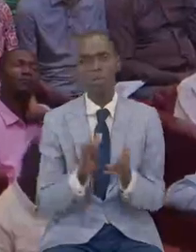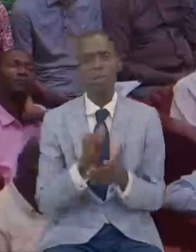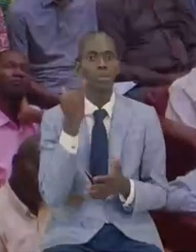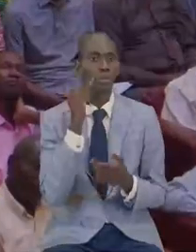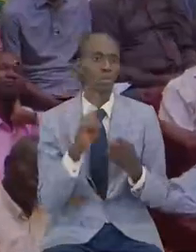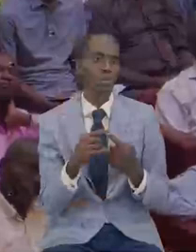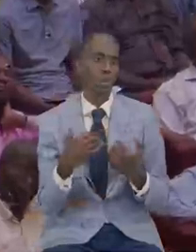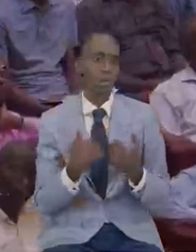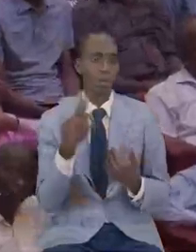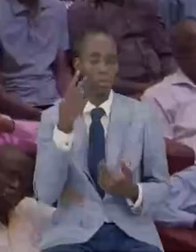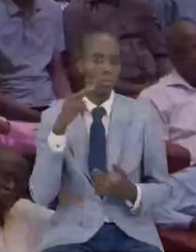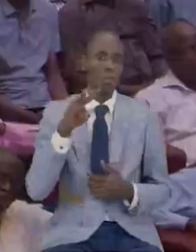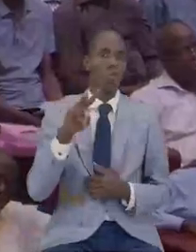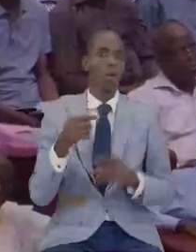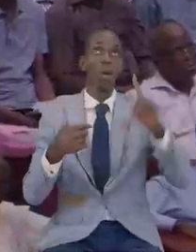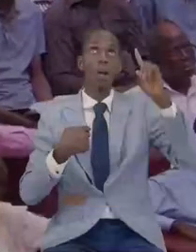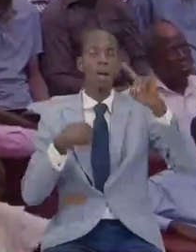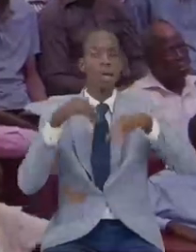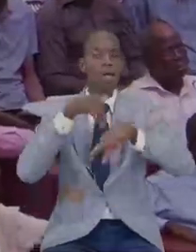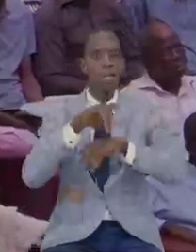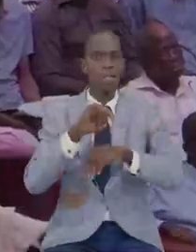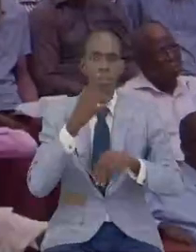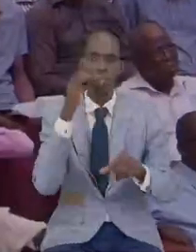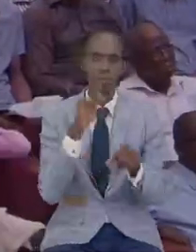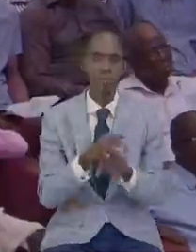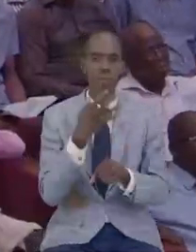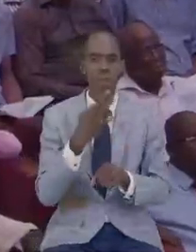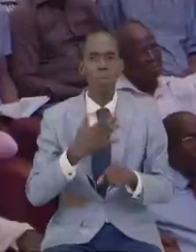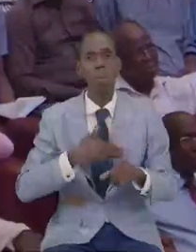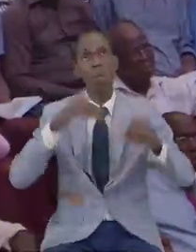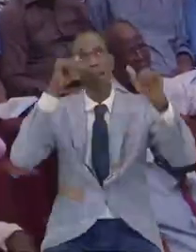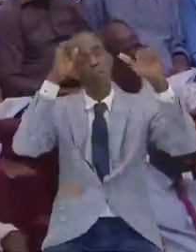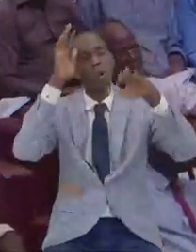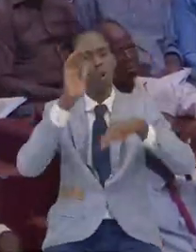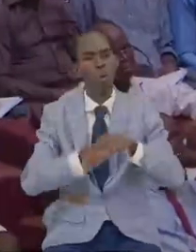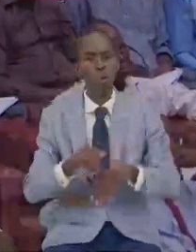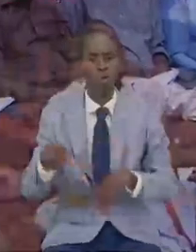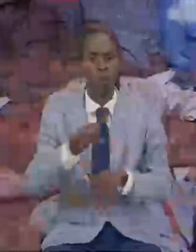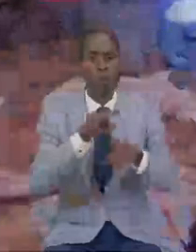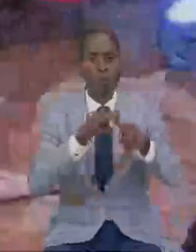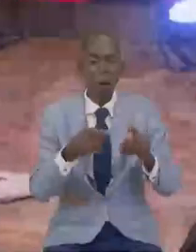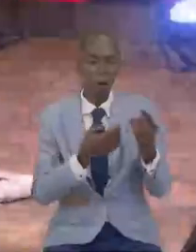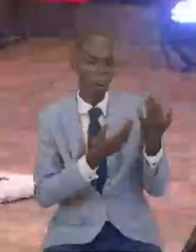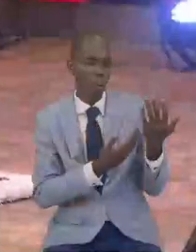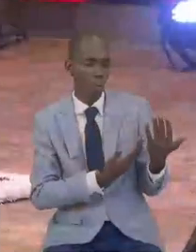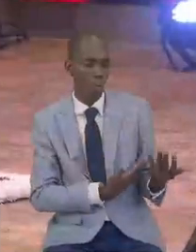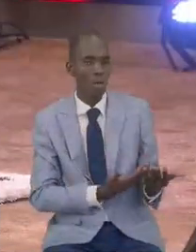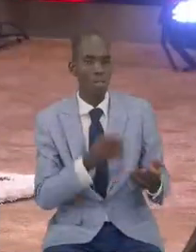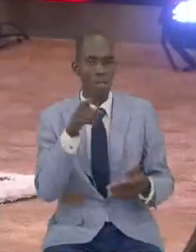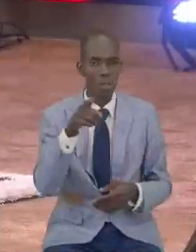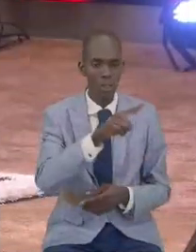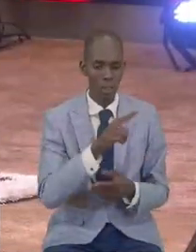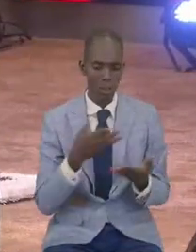voici, j'enverrai sur vous ce que mon Père a promis, mais vous restez dans la